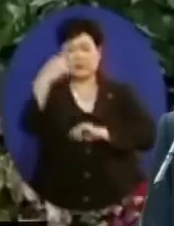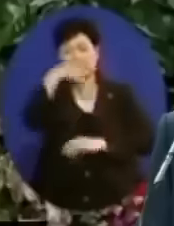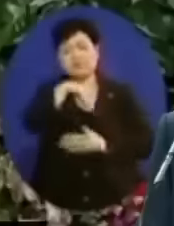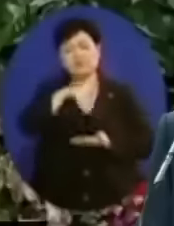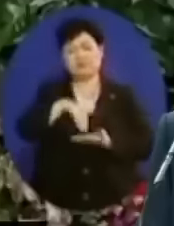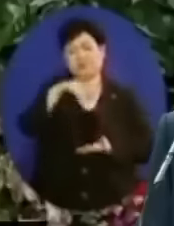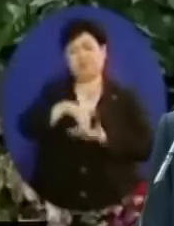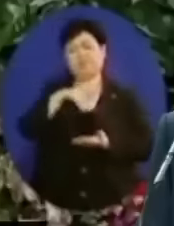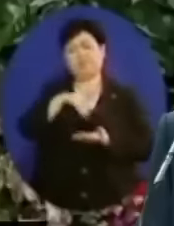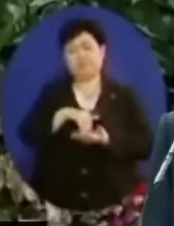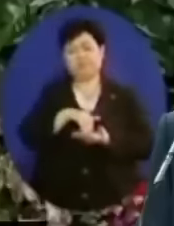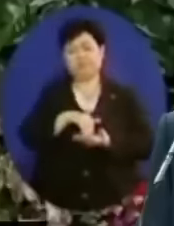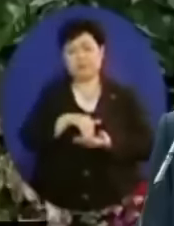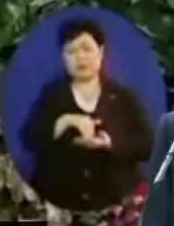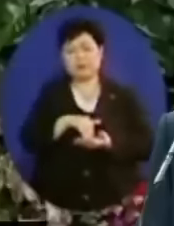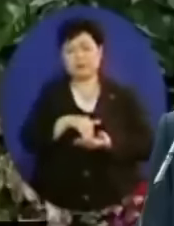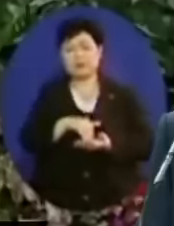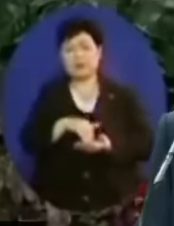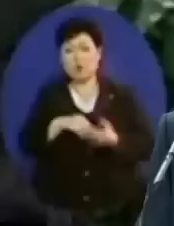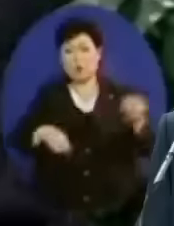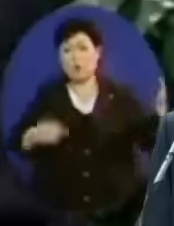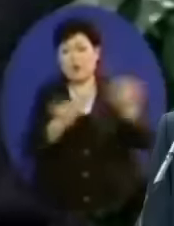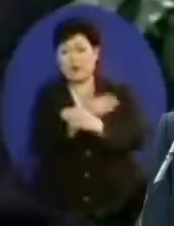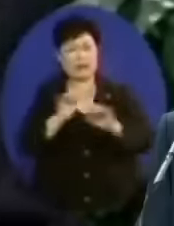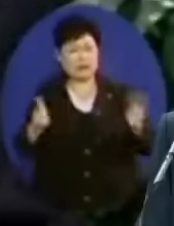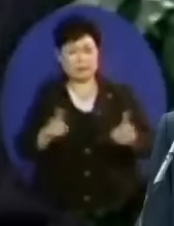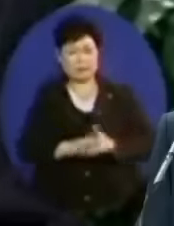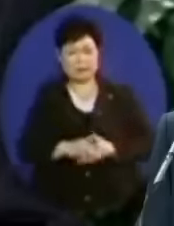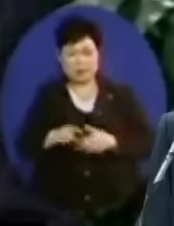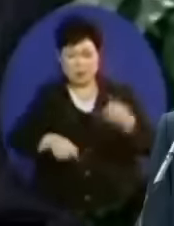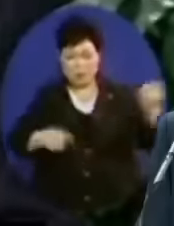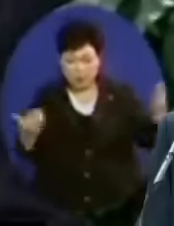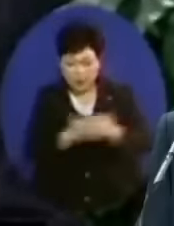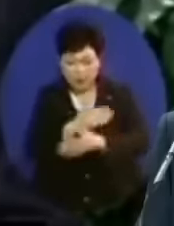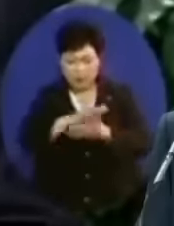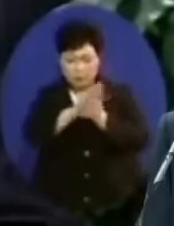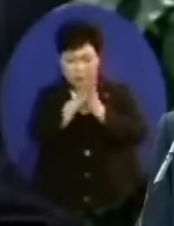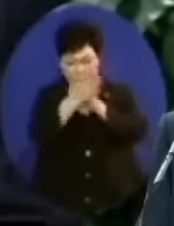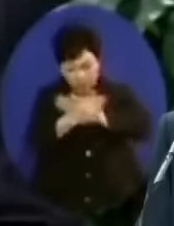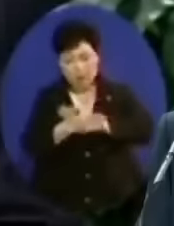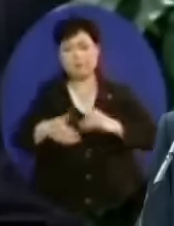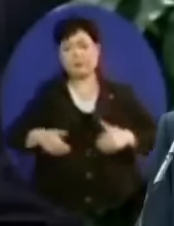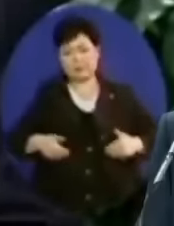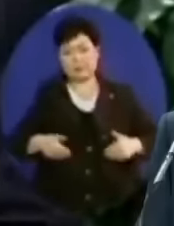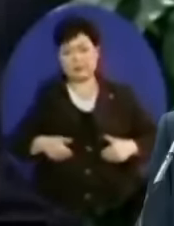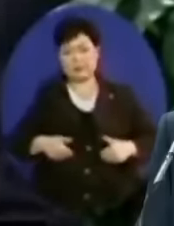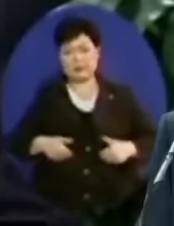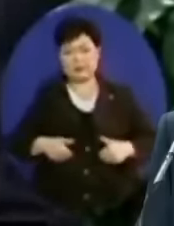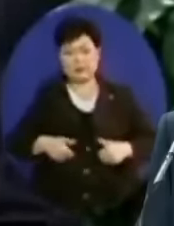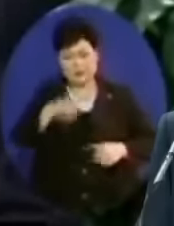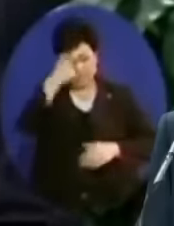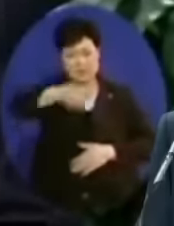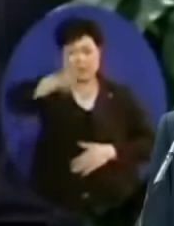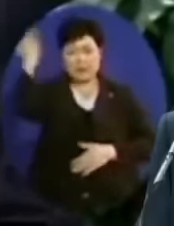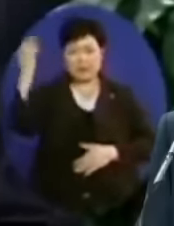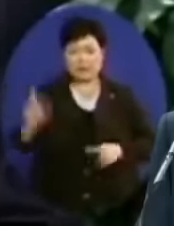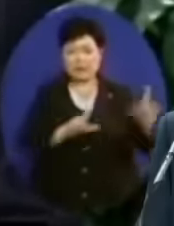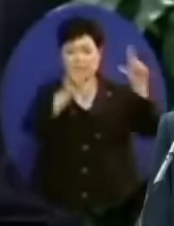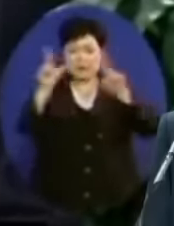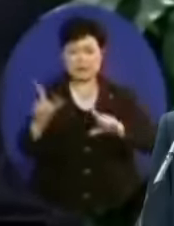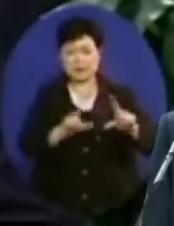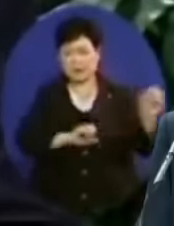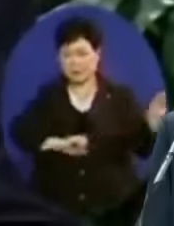자꾸 하는 것은 회개 아닙니다. 회개라는 것은 변화를 가져와야 되는 것입니다. 옛 생활을 버리고 새